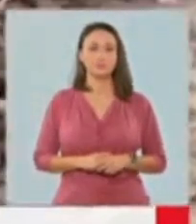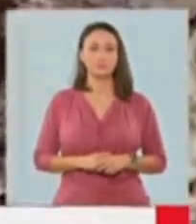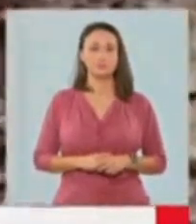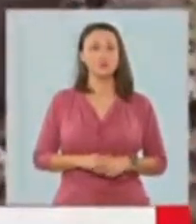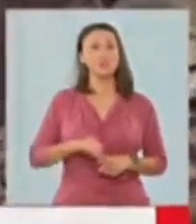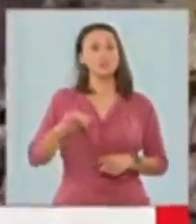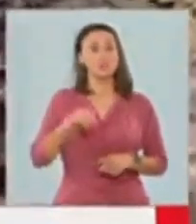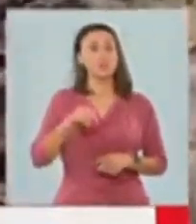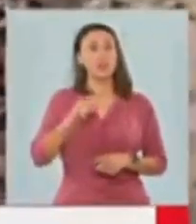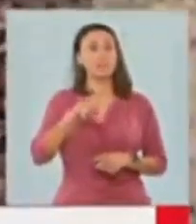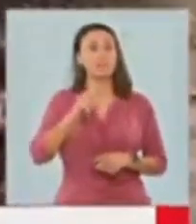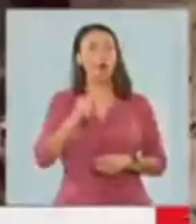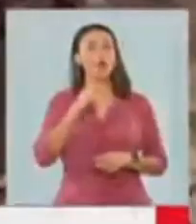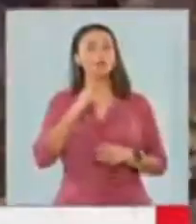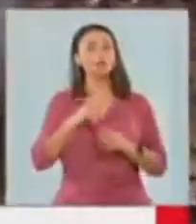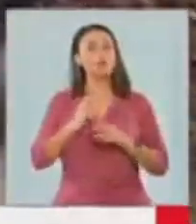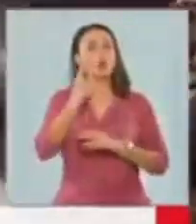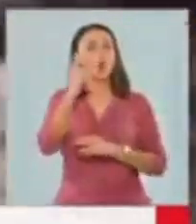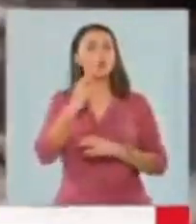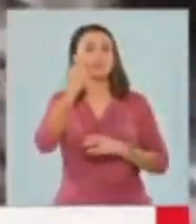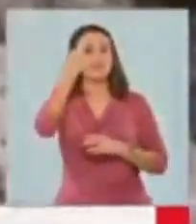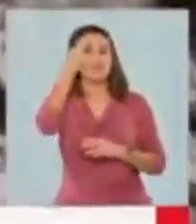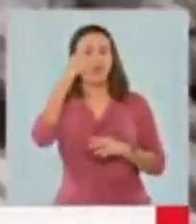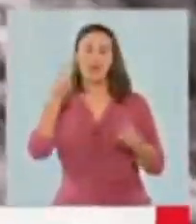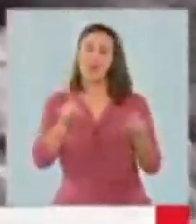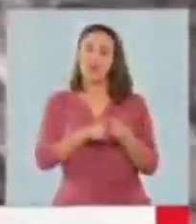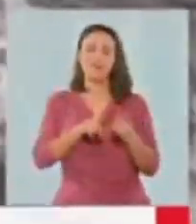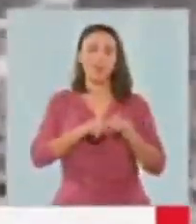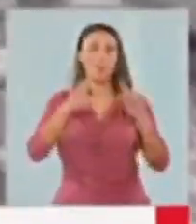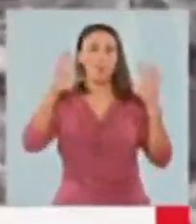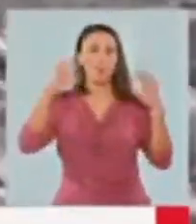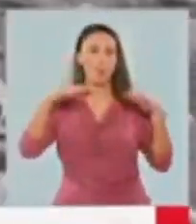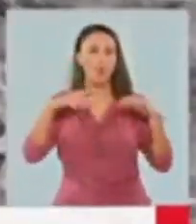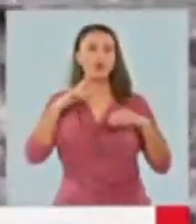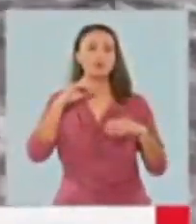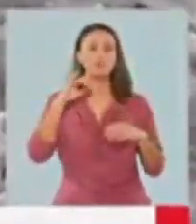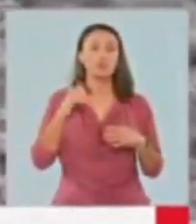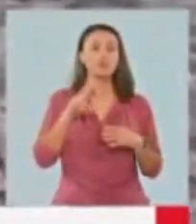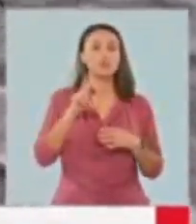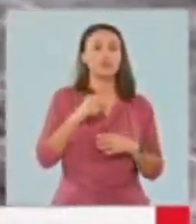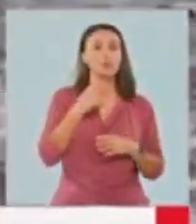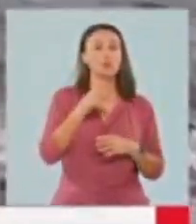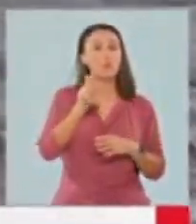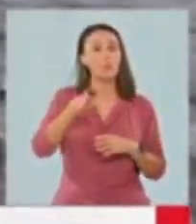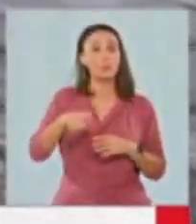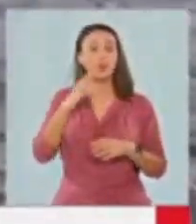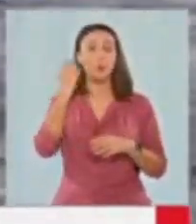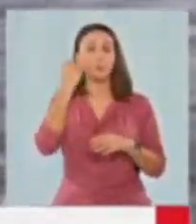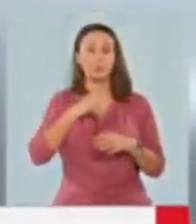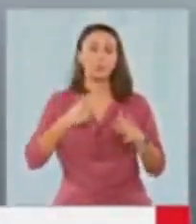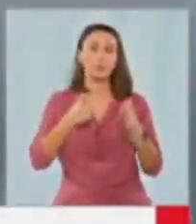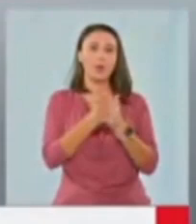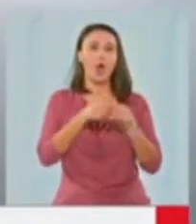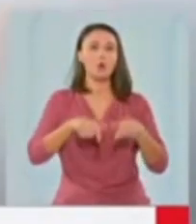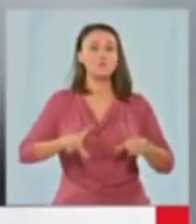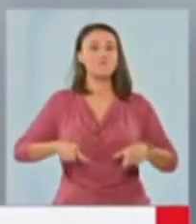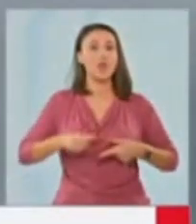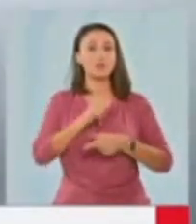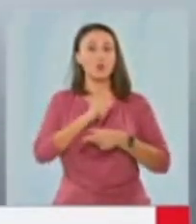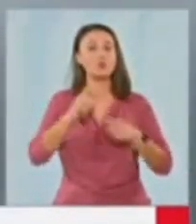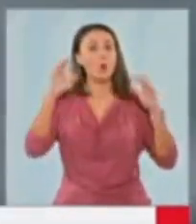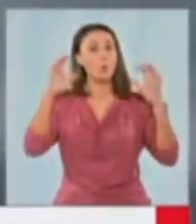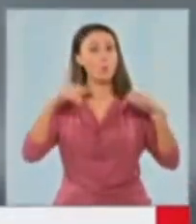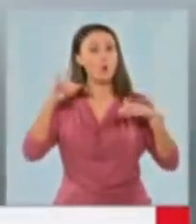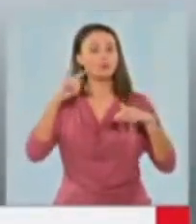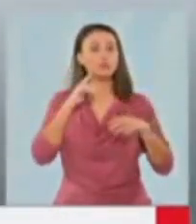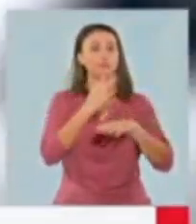Însă și Nepalul, vecinul de la nord al Indiei, a avut parte de ploi abundente. Cel puțin 31 de oameni și-au pierdut până acum viața din cauza inundațiilor